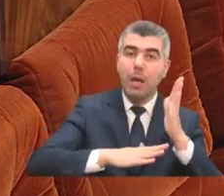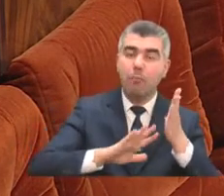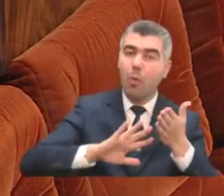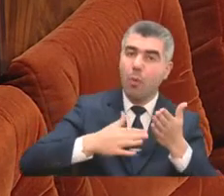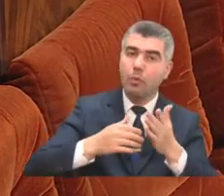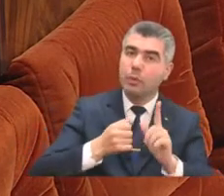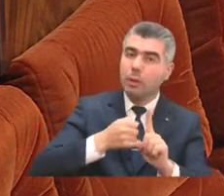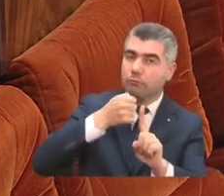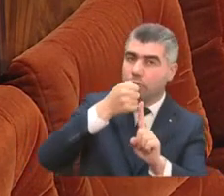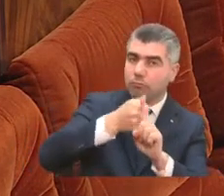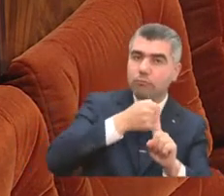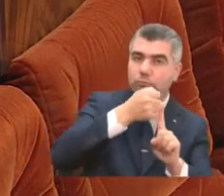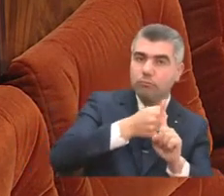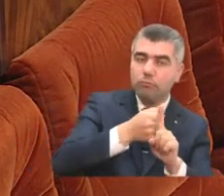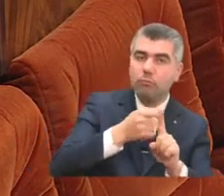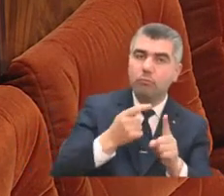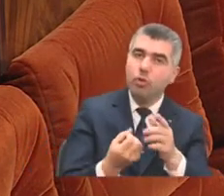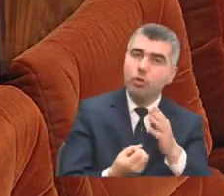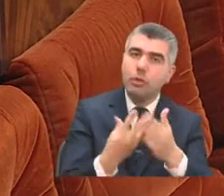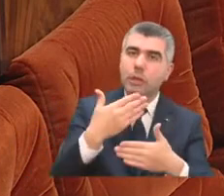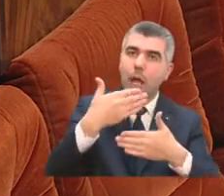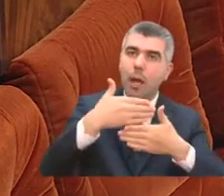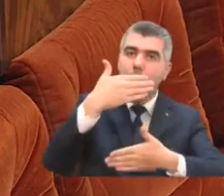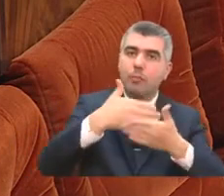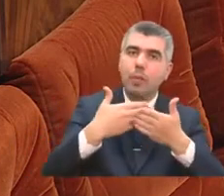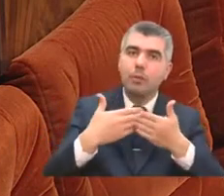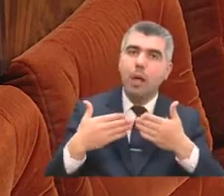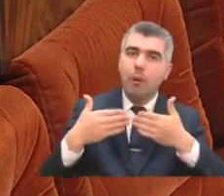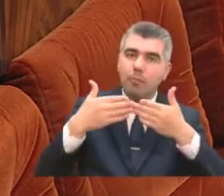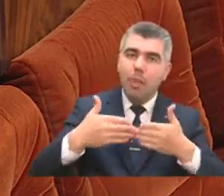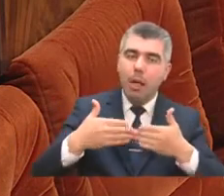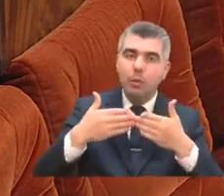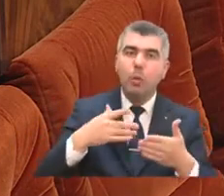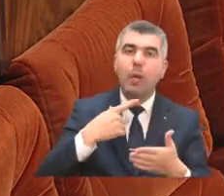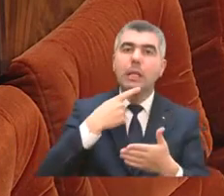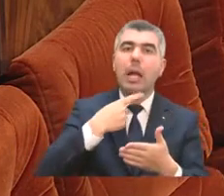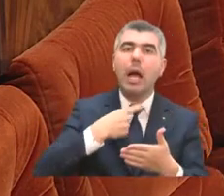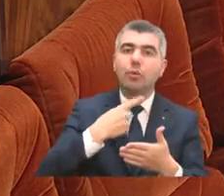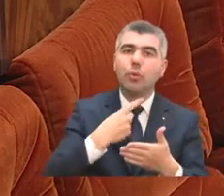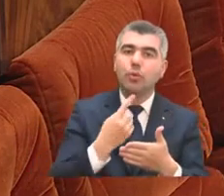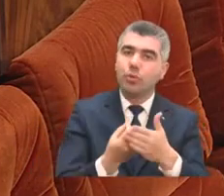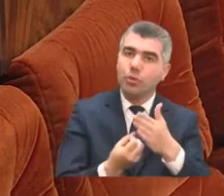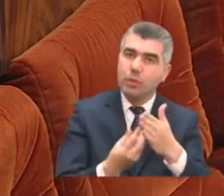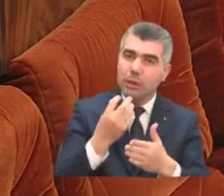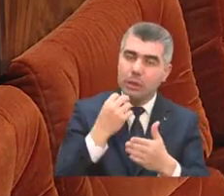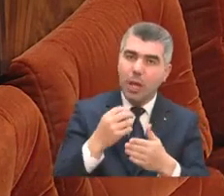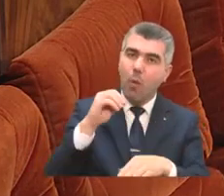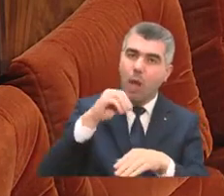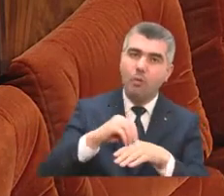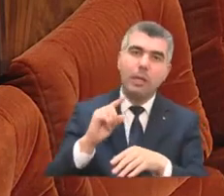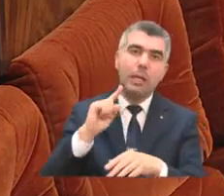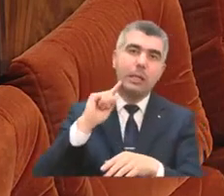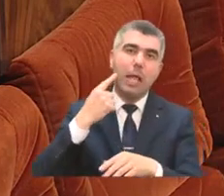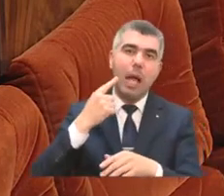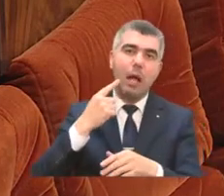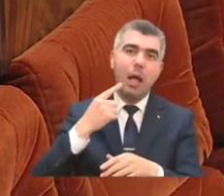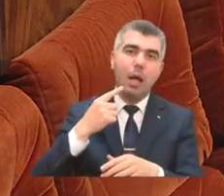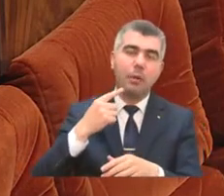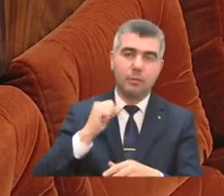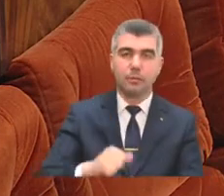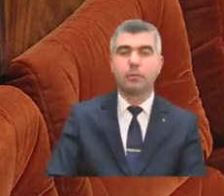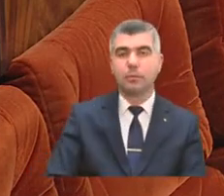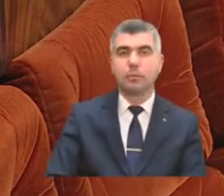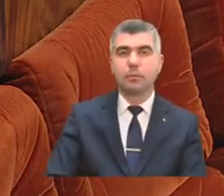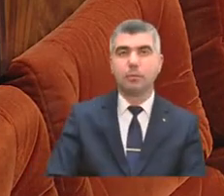هذا بتشييد موانئ كبرى أخرى مثل ميناء الناظور غرب المتوسطي وكذلك ميناء الداخلة الجديد.